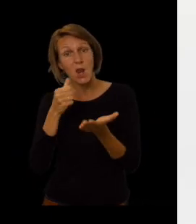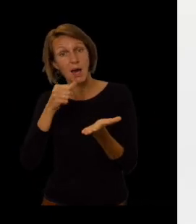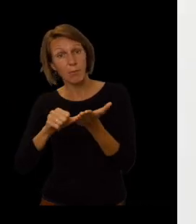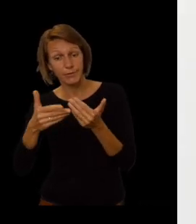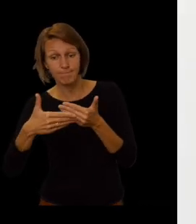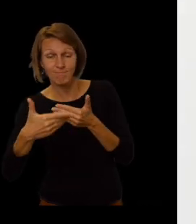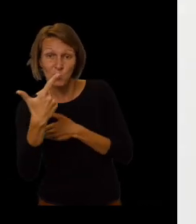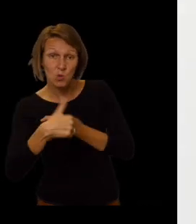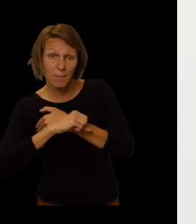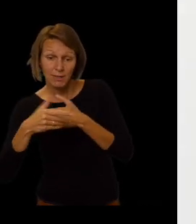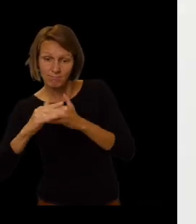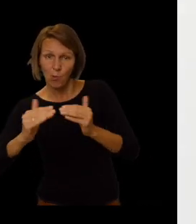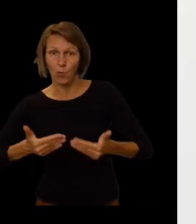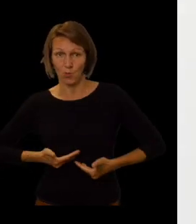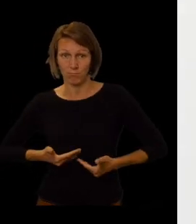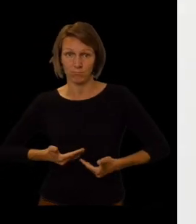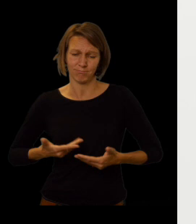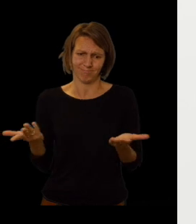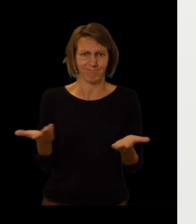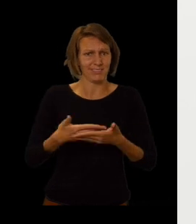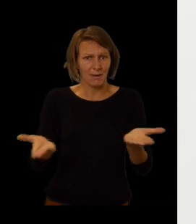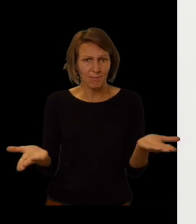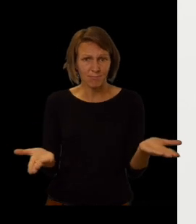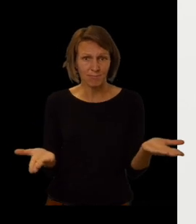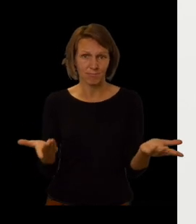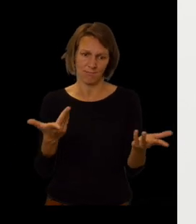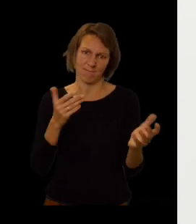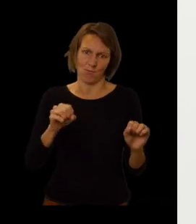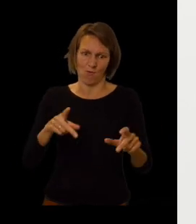de jours. Je vous l'avais dit, c'est très simple. Et surtout,